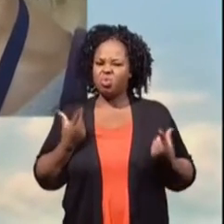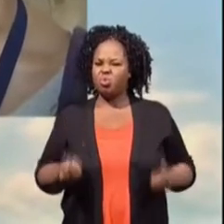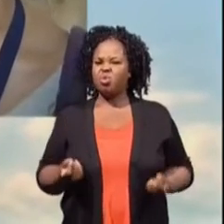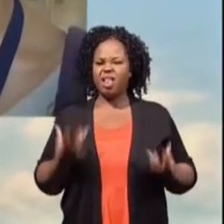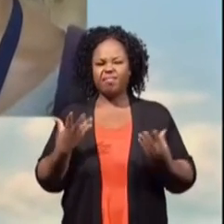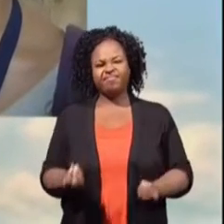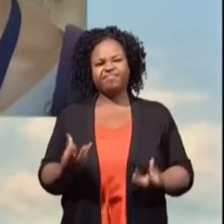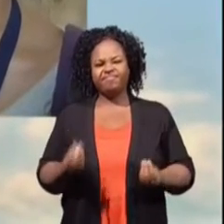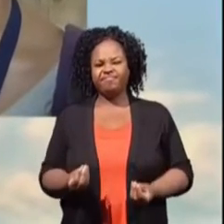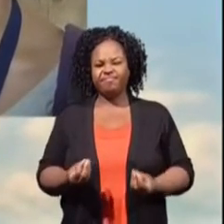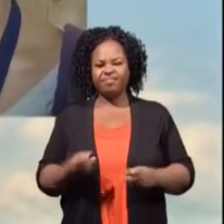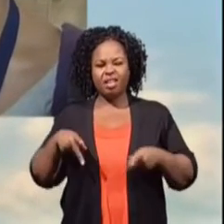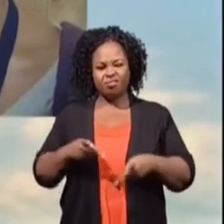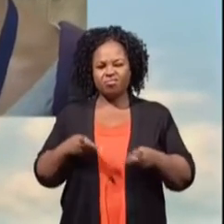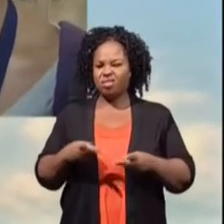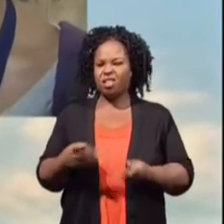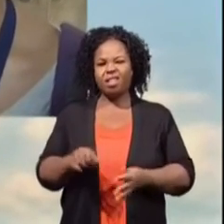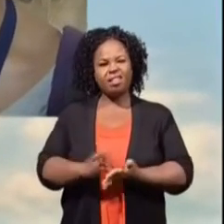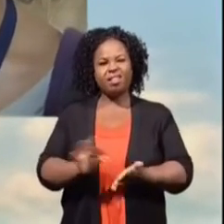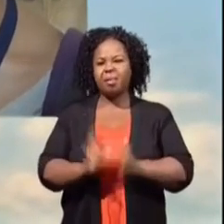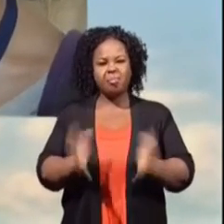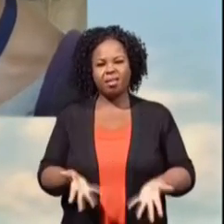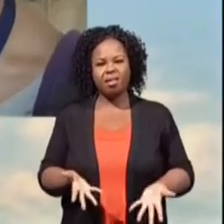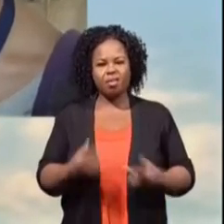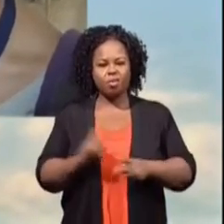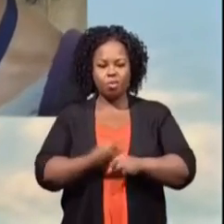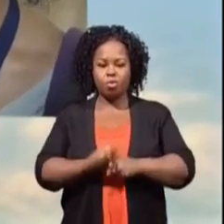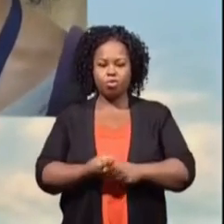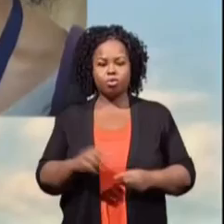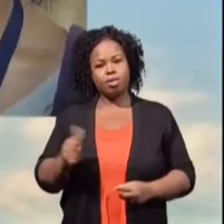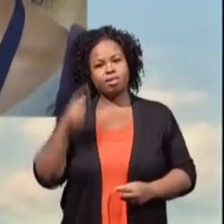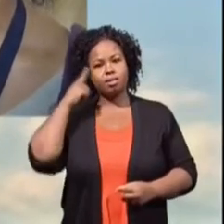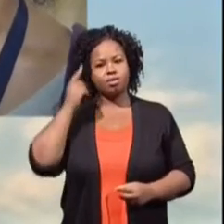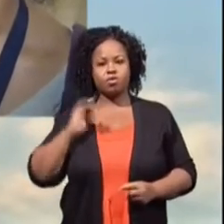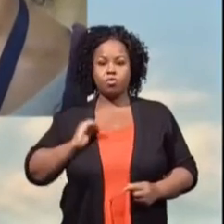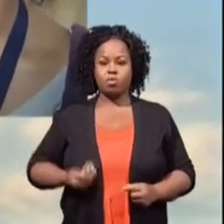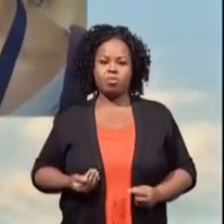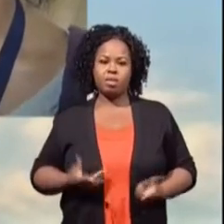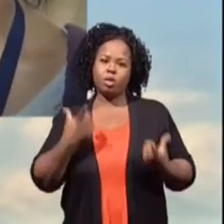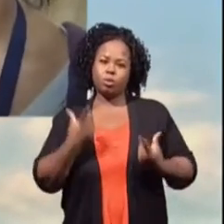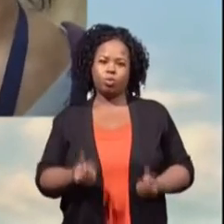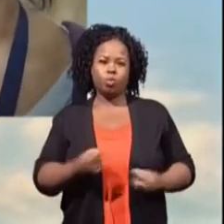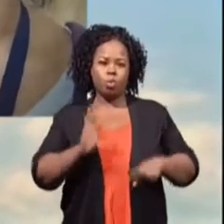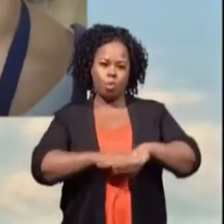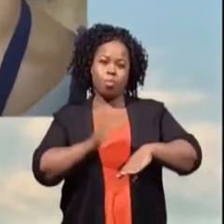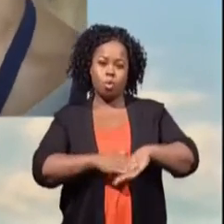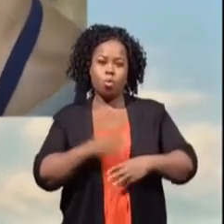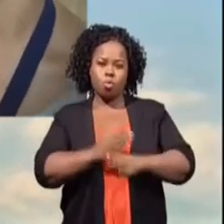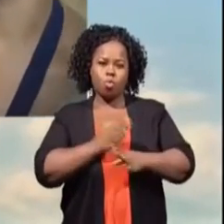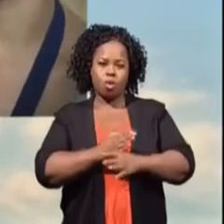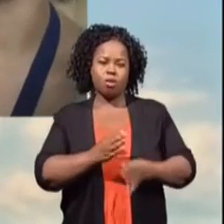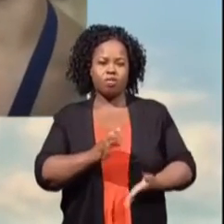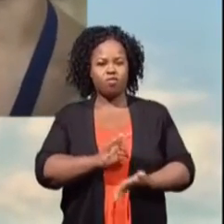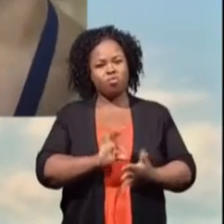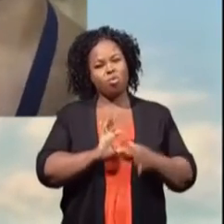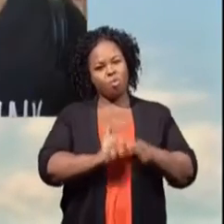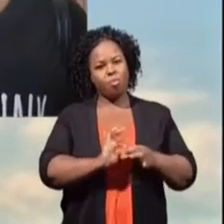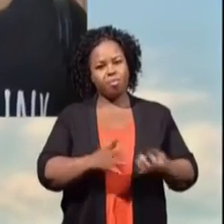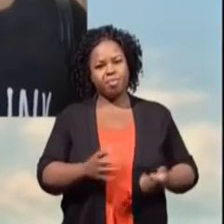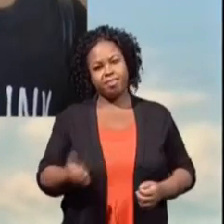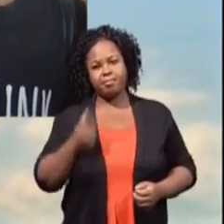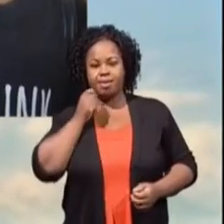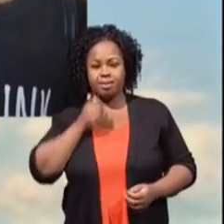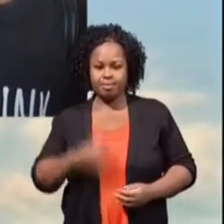doen net buiten weer, jaart schoonmaken en zo aan. Dus so, ik denk vrouwmensen doen meeste huis